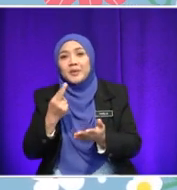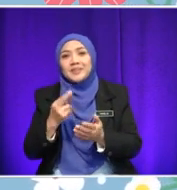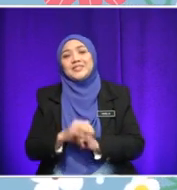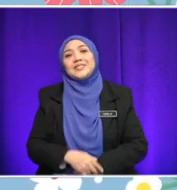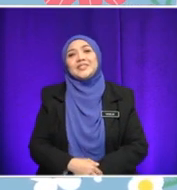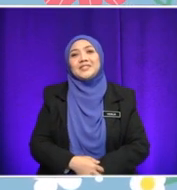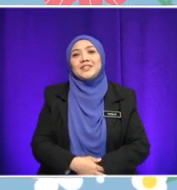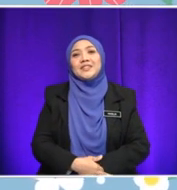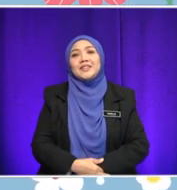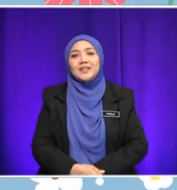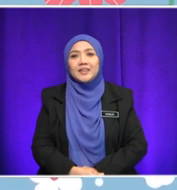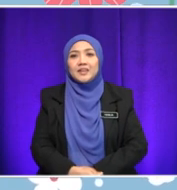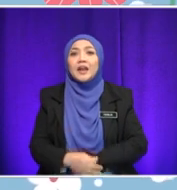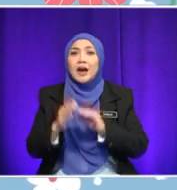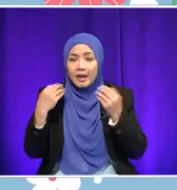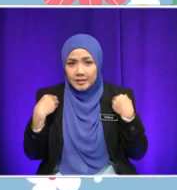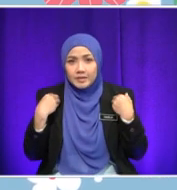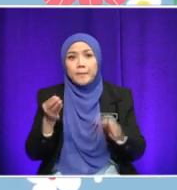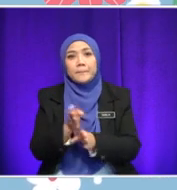itu sendiri